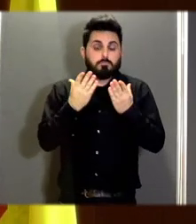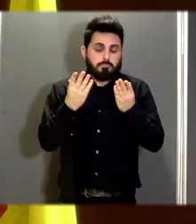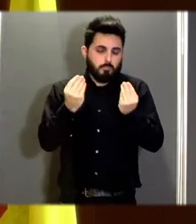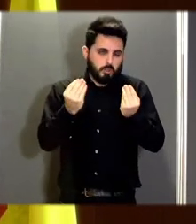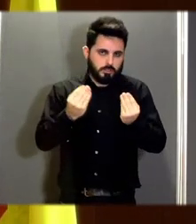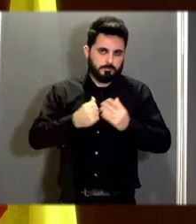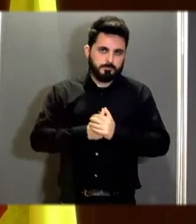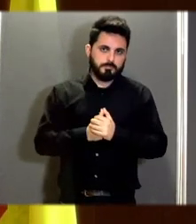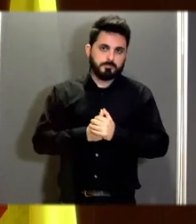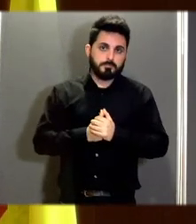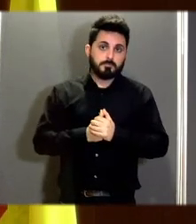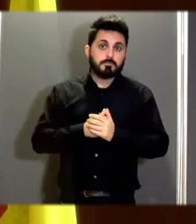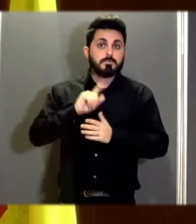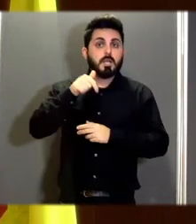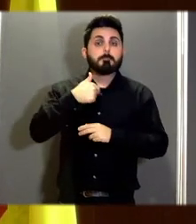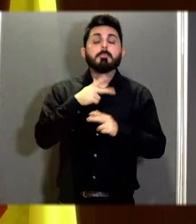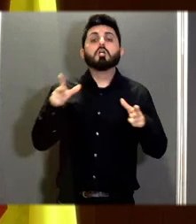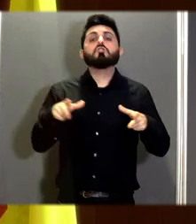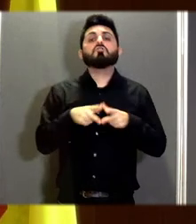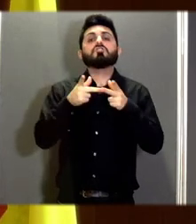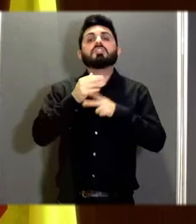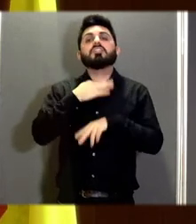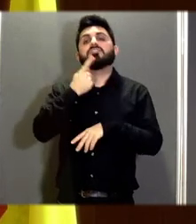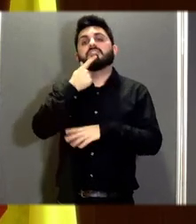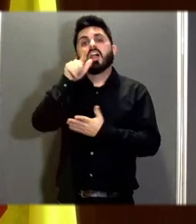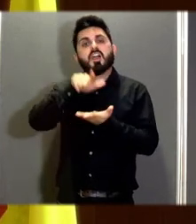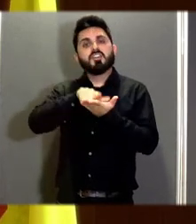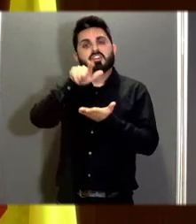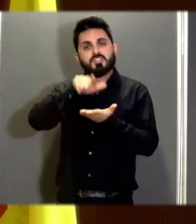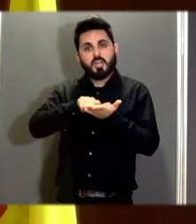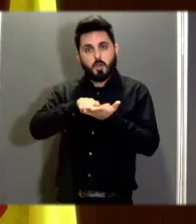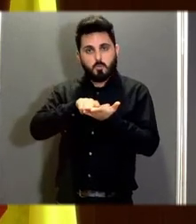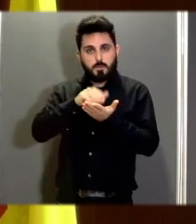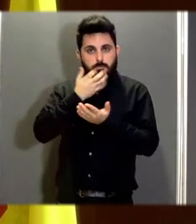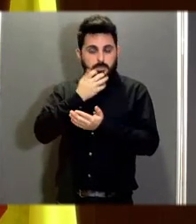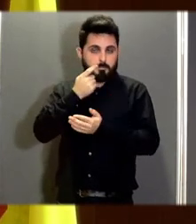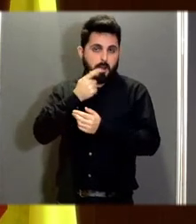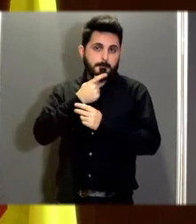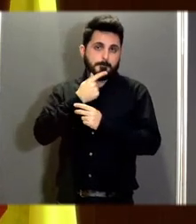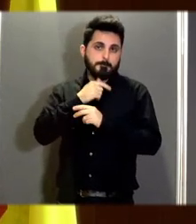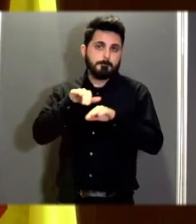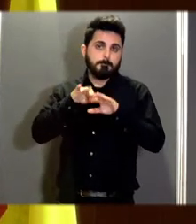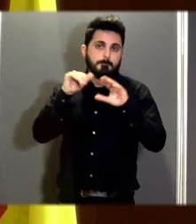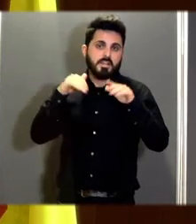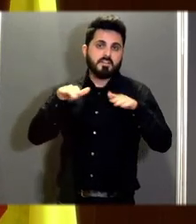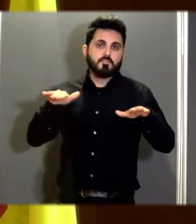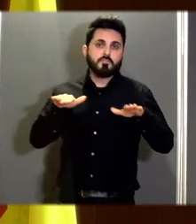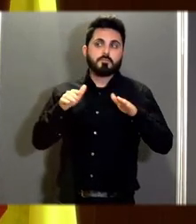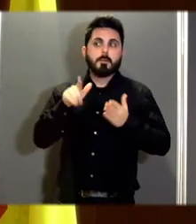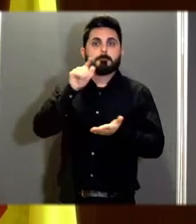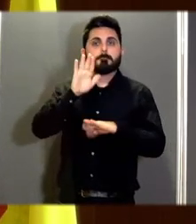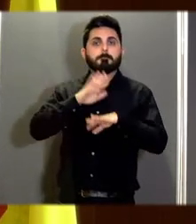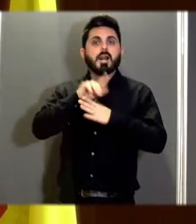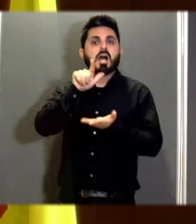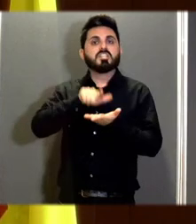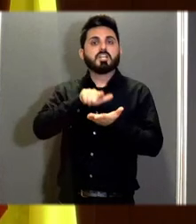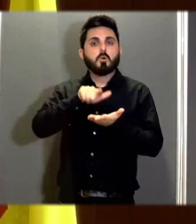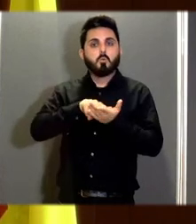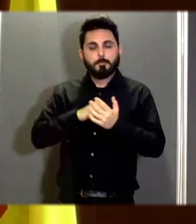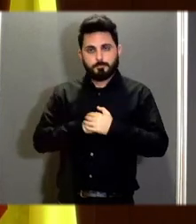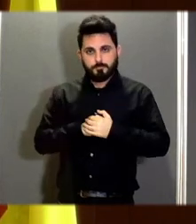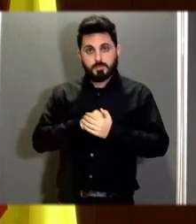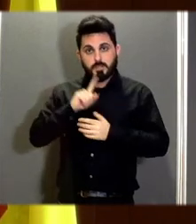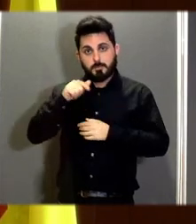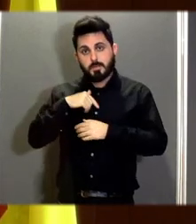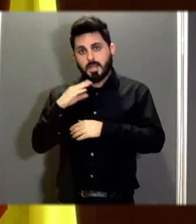Han vingut societats de la llengua, que tenen la llengua també, Plataforma per la Llengua, la CAL, han